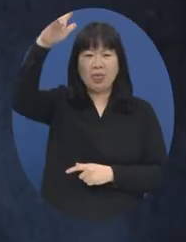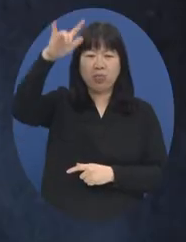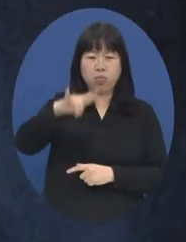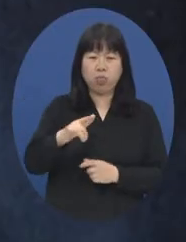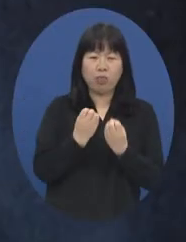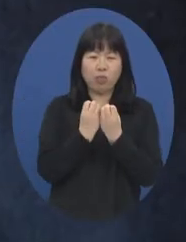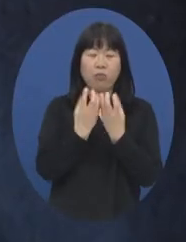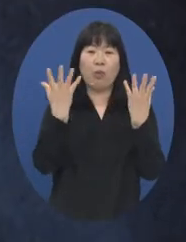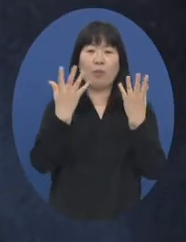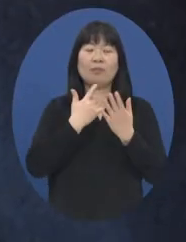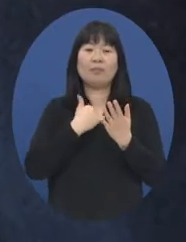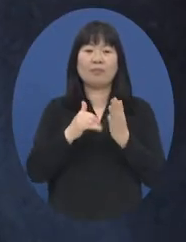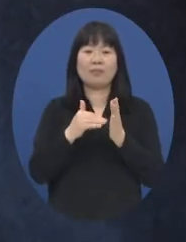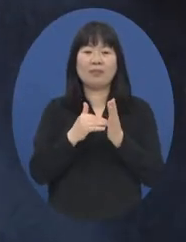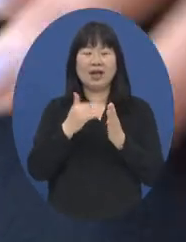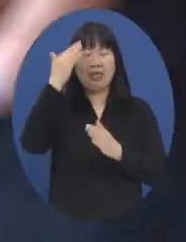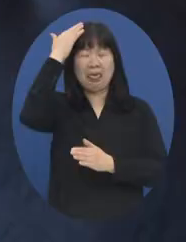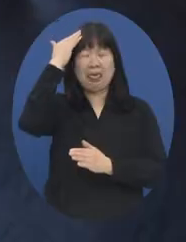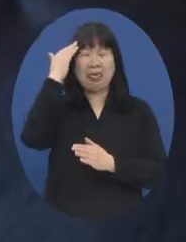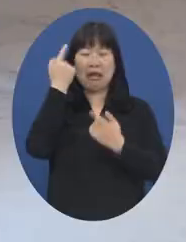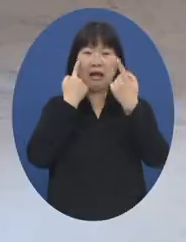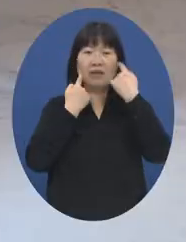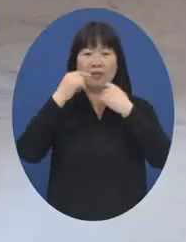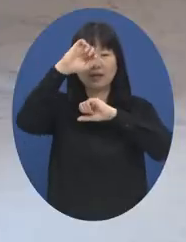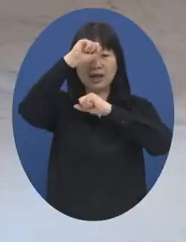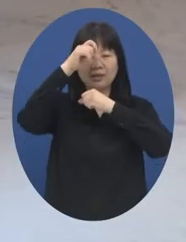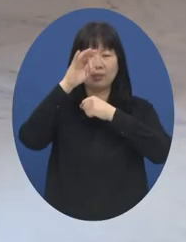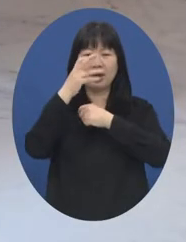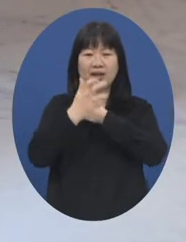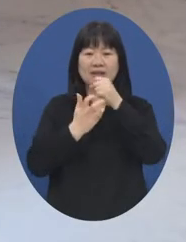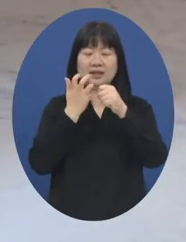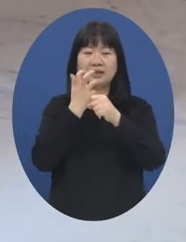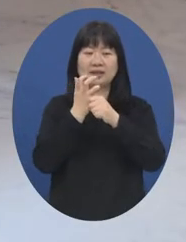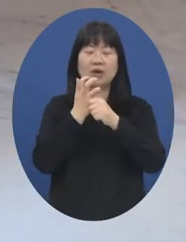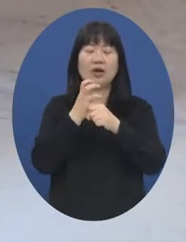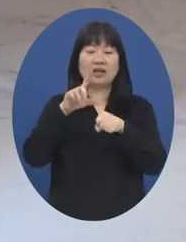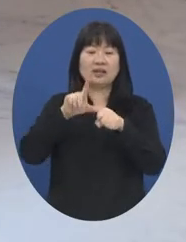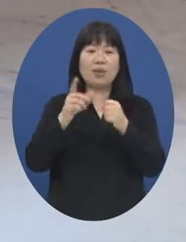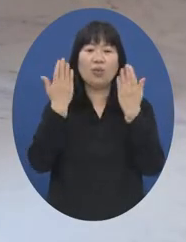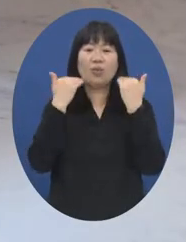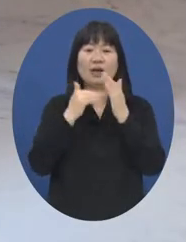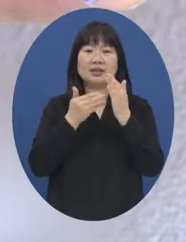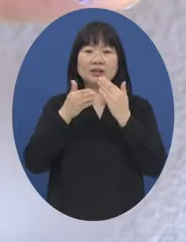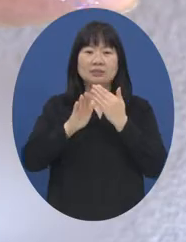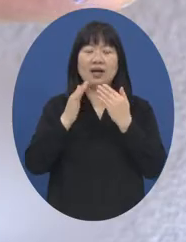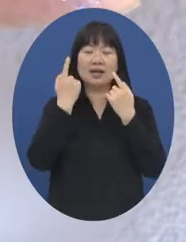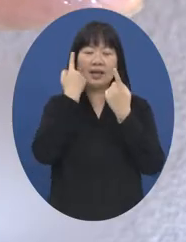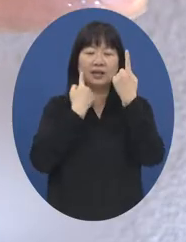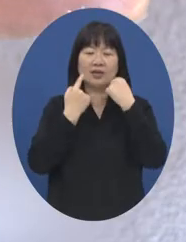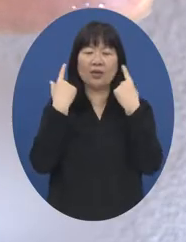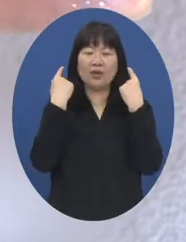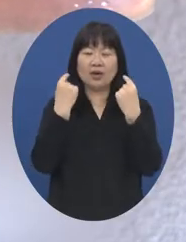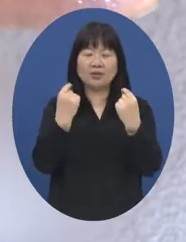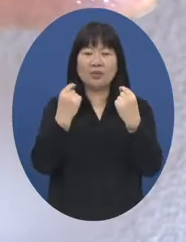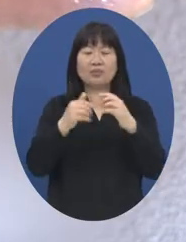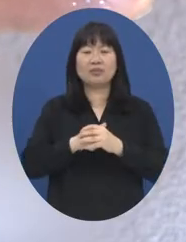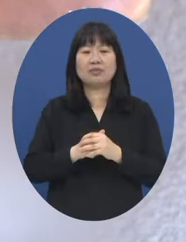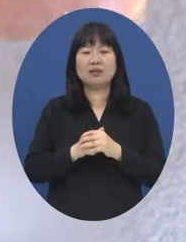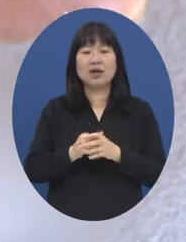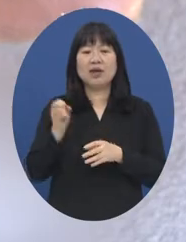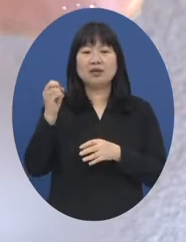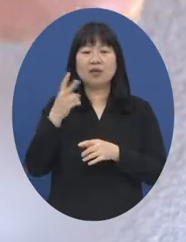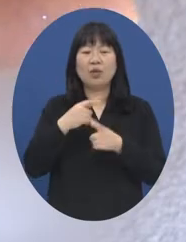당했습니다 시커멓게 상처입은 달인 80년 가까이 지난 지금도 흔적이 남아있습니다 피폭 피해가 더 심했던